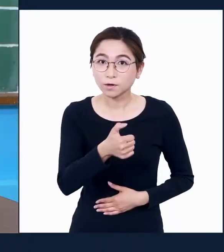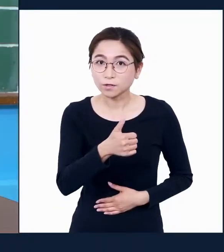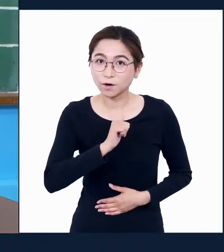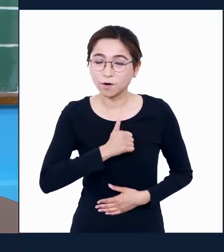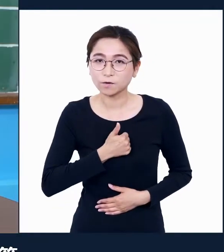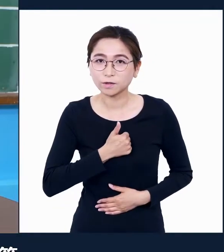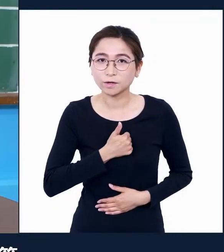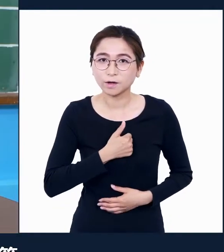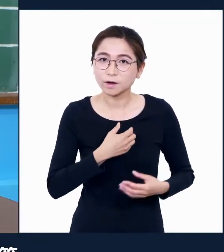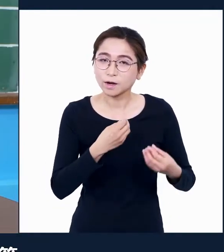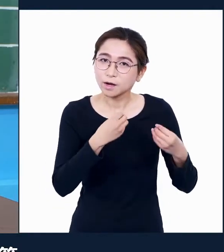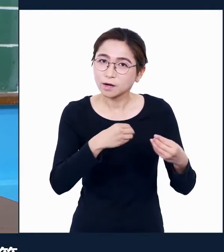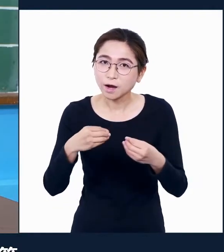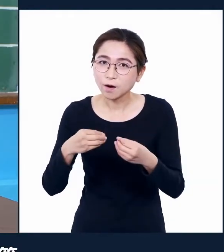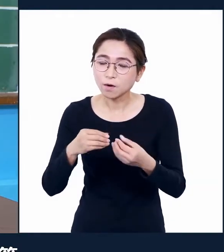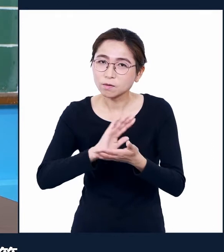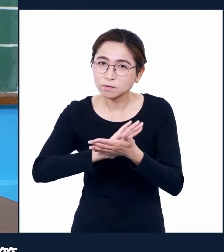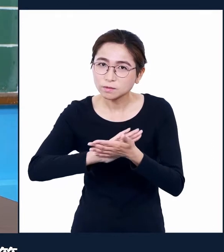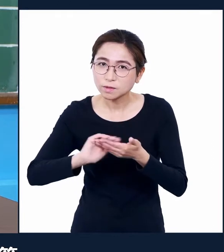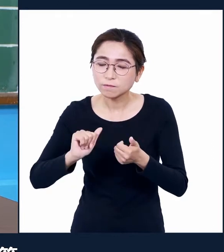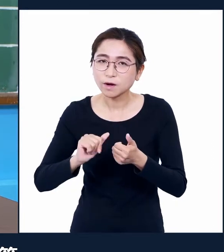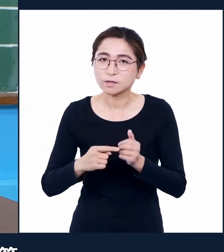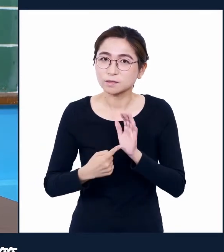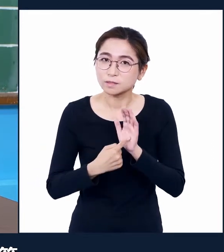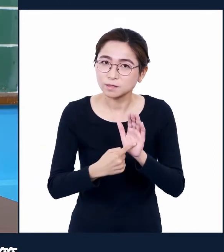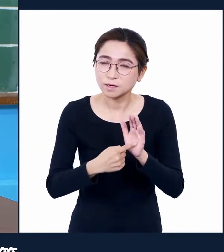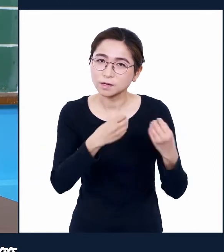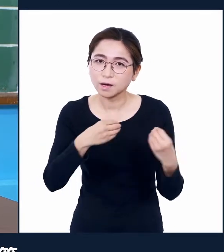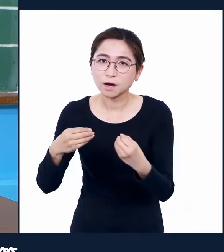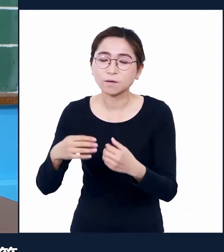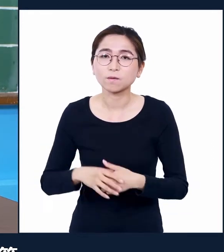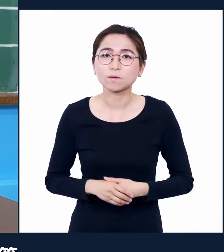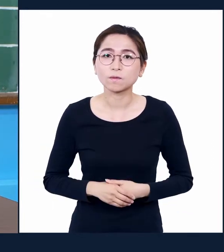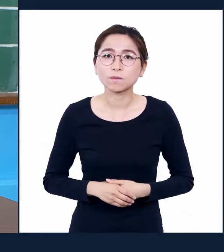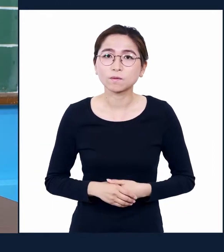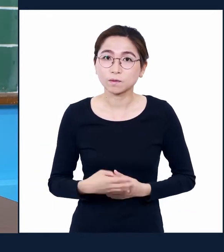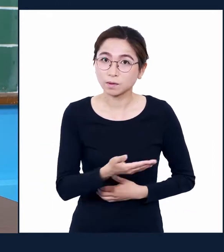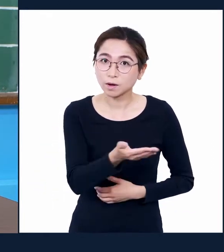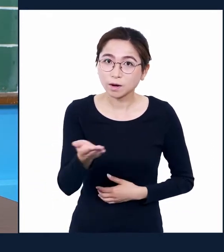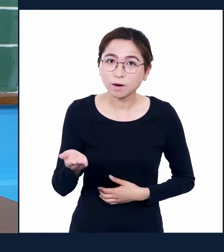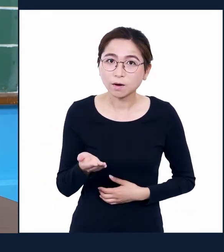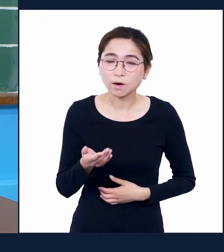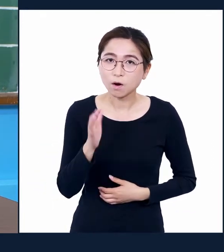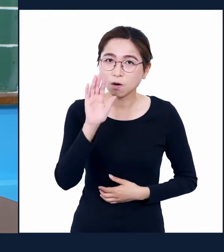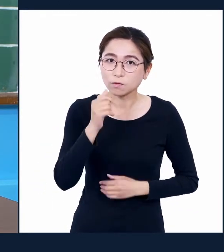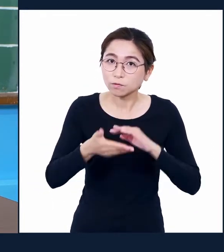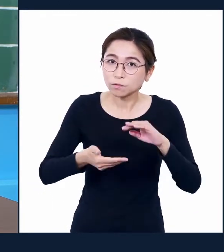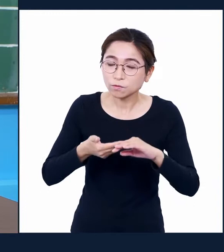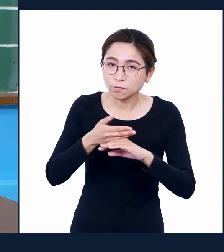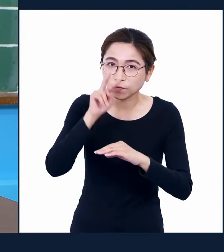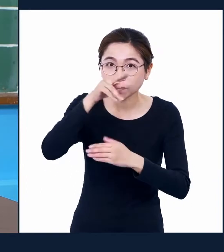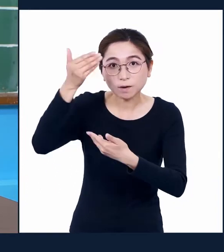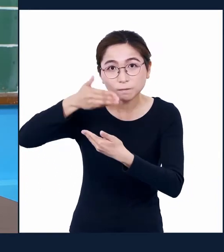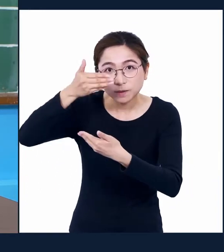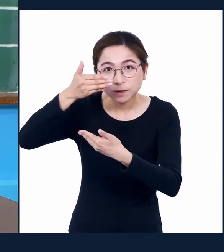多謝 David 咧，頭先幫我哋做咗好詳細嘅教學同埋示範啦。大家可以咧重複咁樣